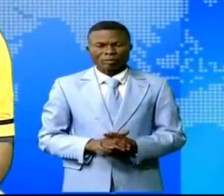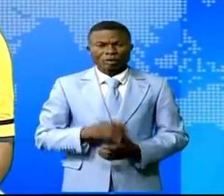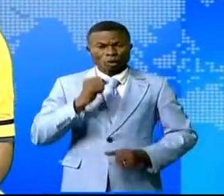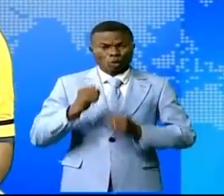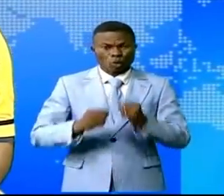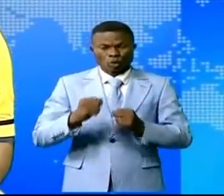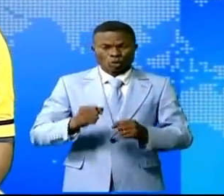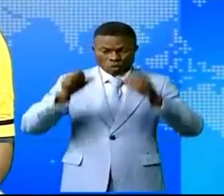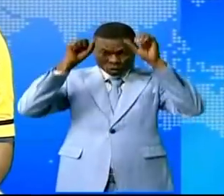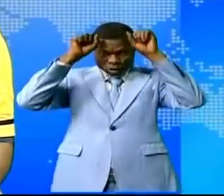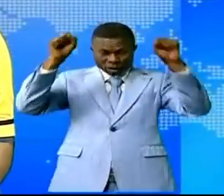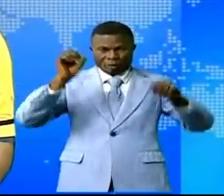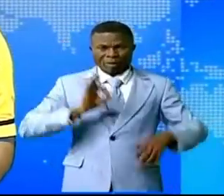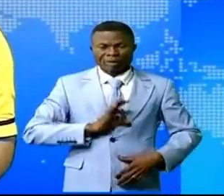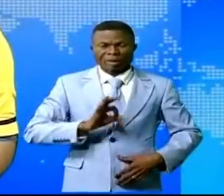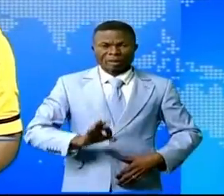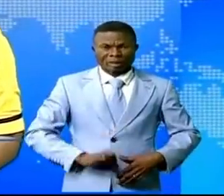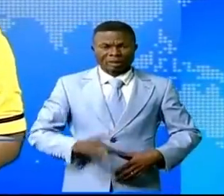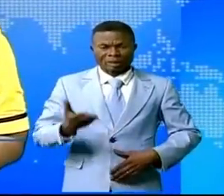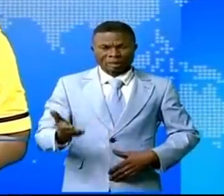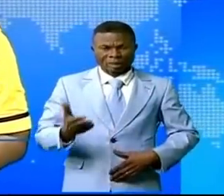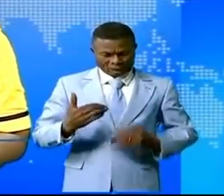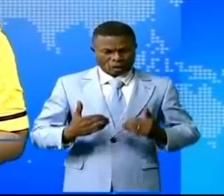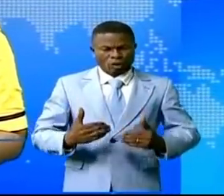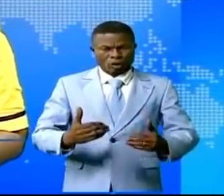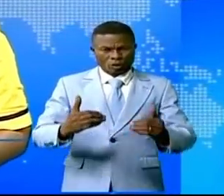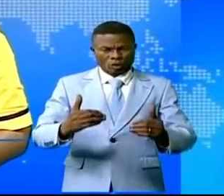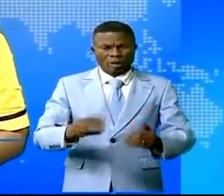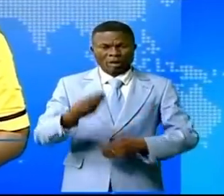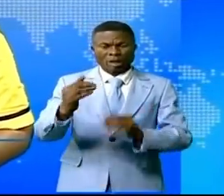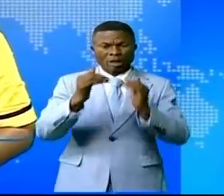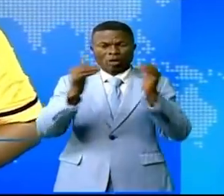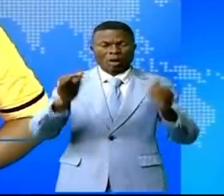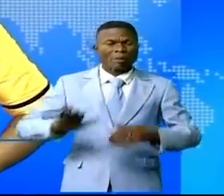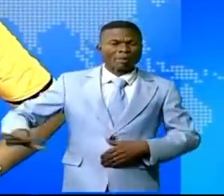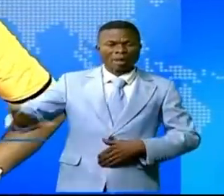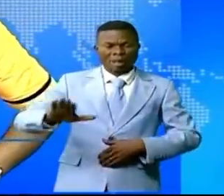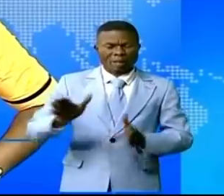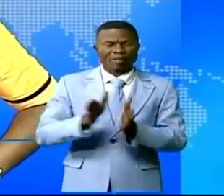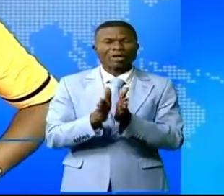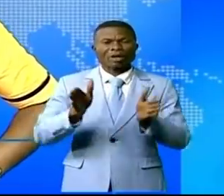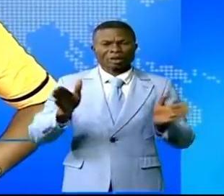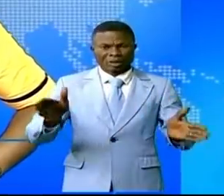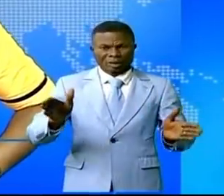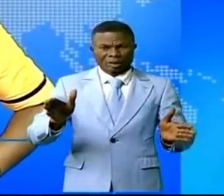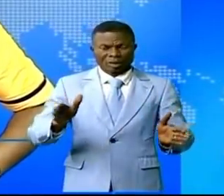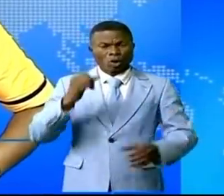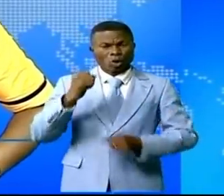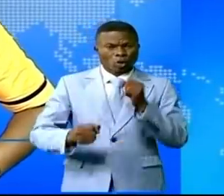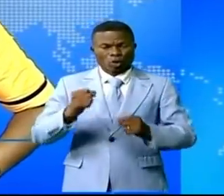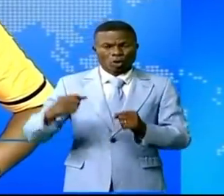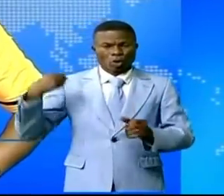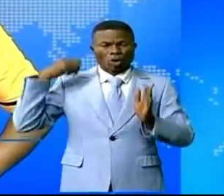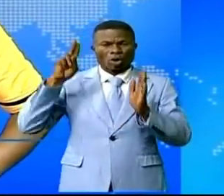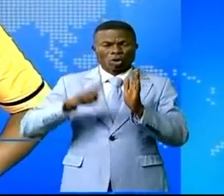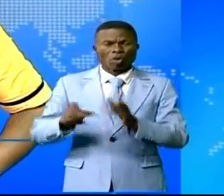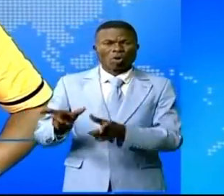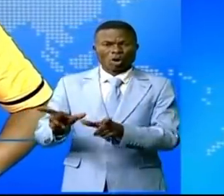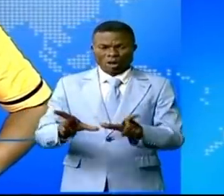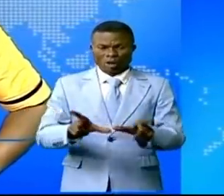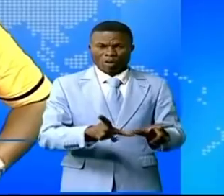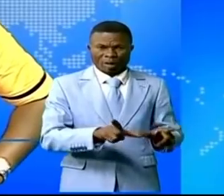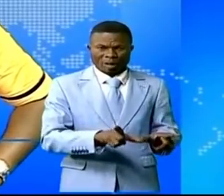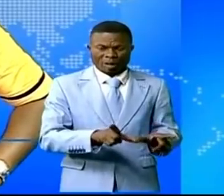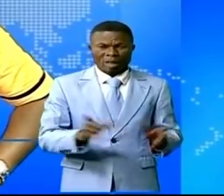du président de la République, Félix-Antoine Tshisekedi, à pacifier l'ensemble du territoire national et les efforts du gouverneur de Lualaba dans